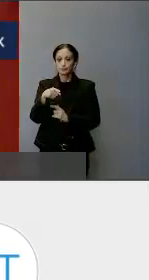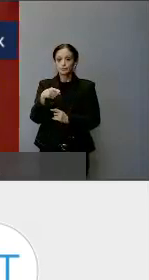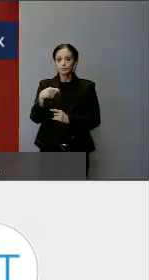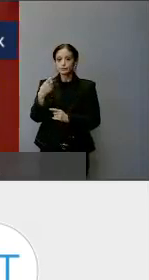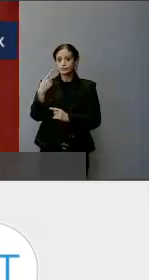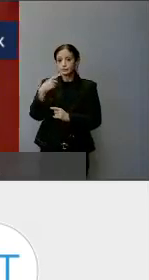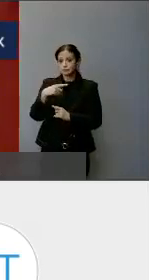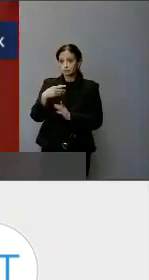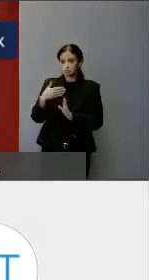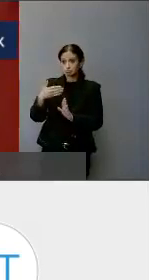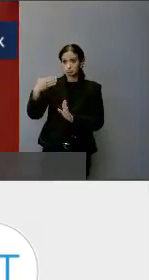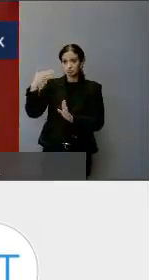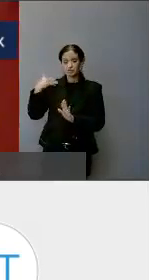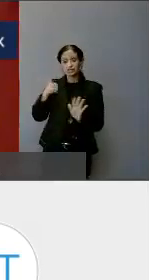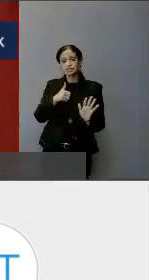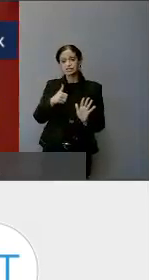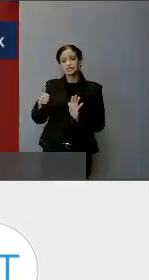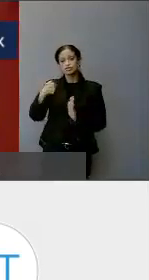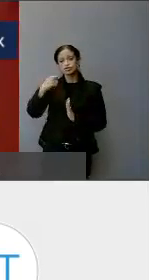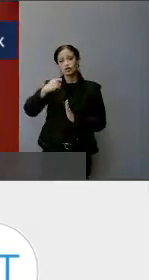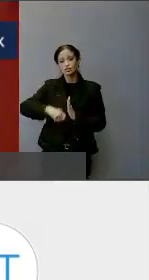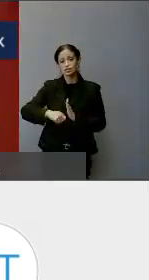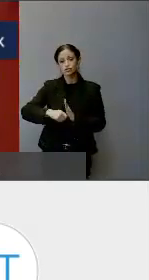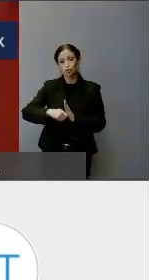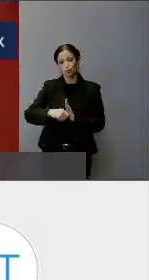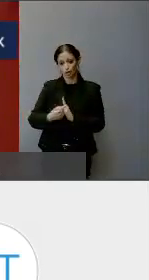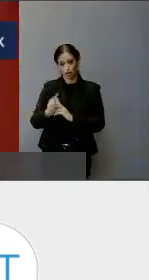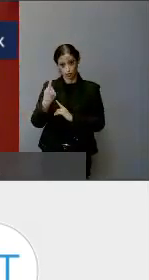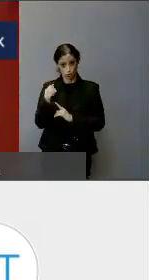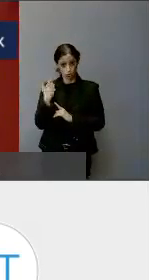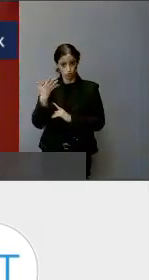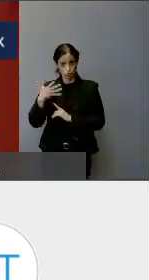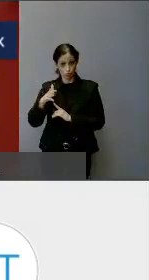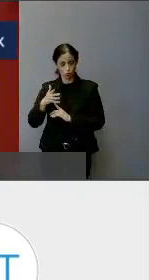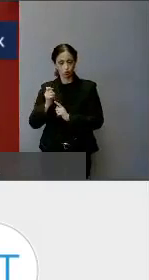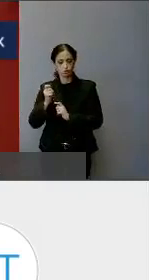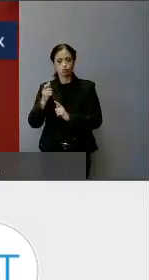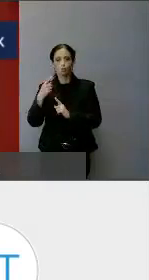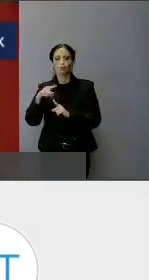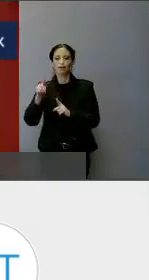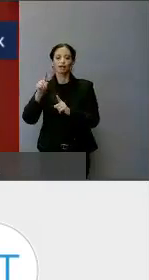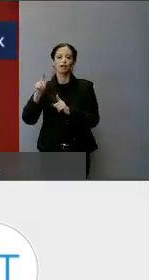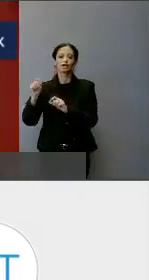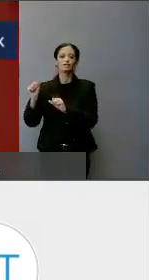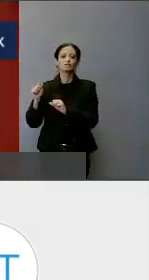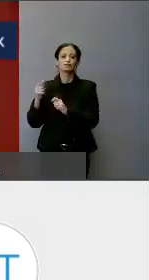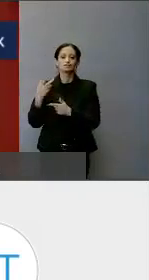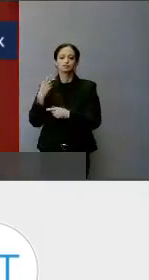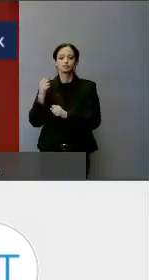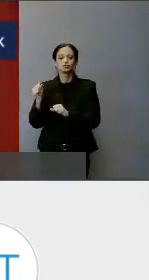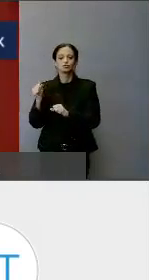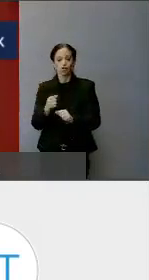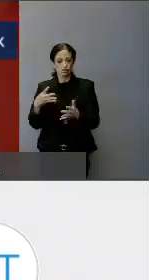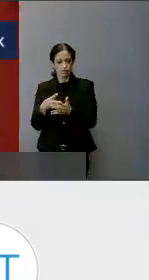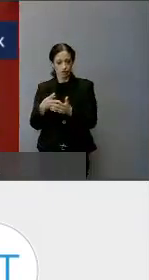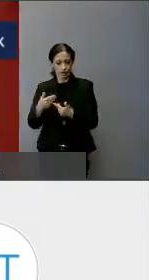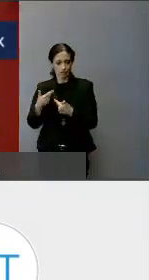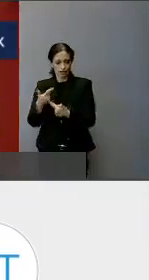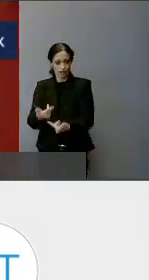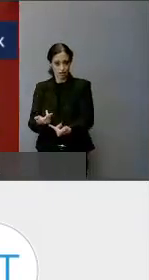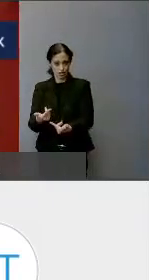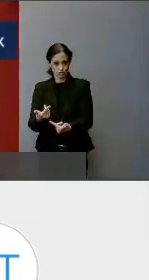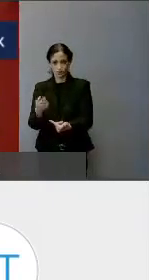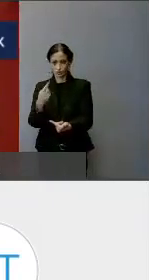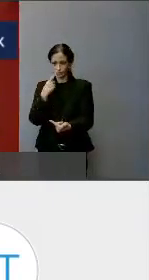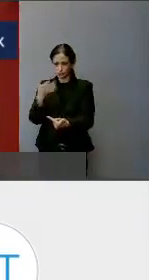600 sanzioni effettuate l'anno scorso per quella che è la sosta intralcio a proprio quello che citava lei e